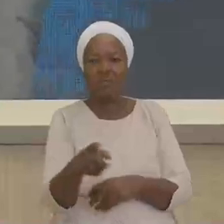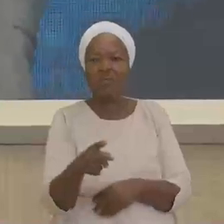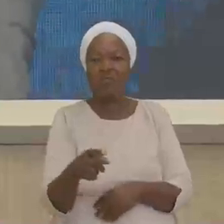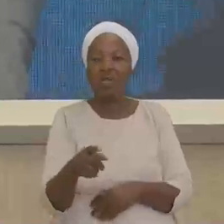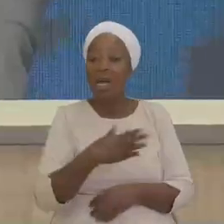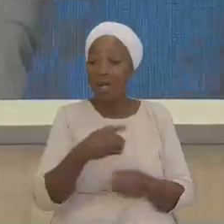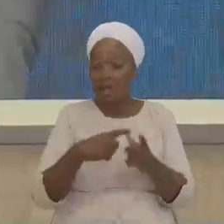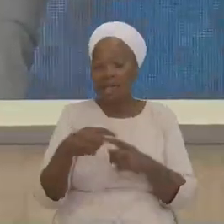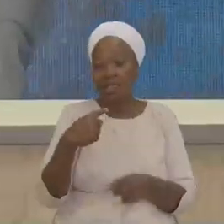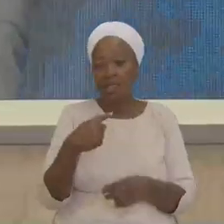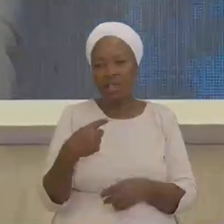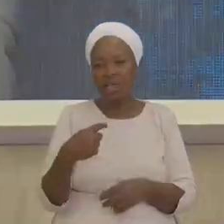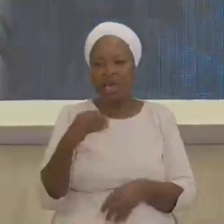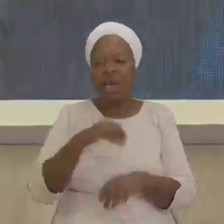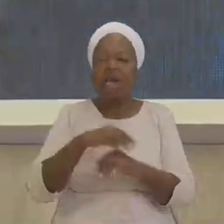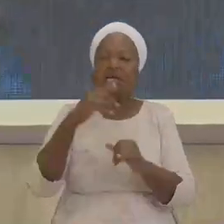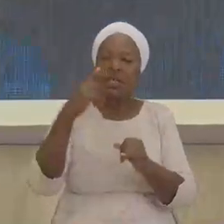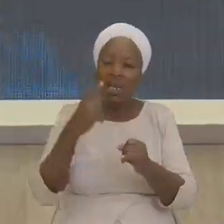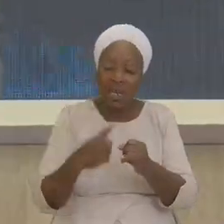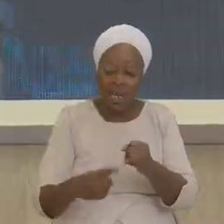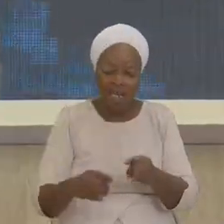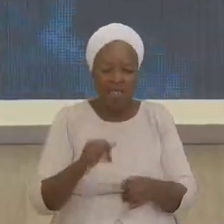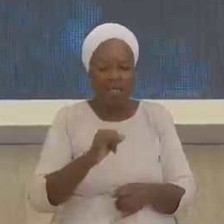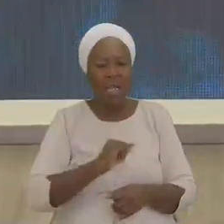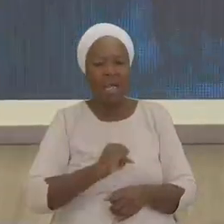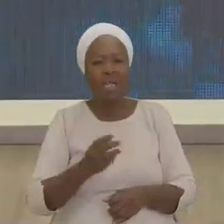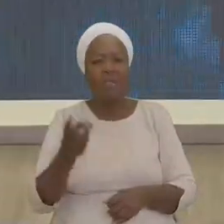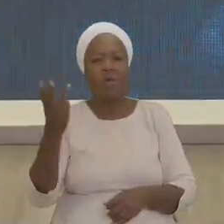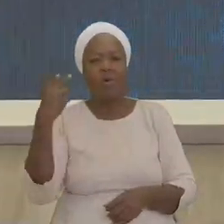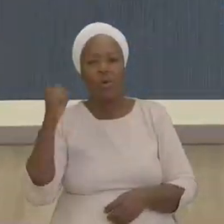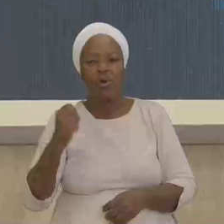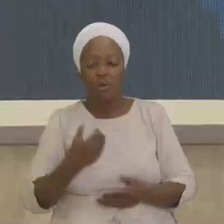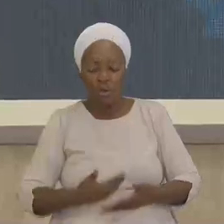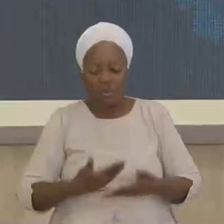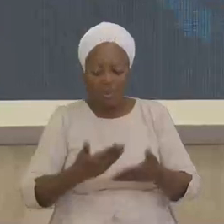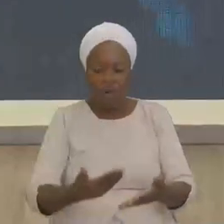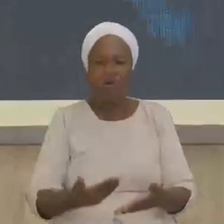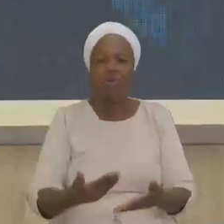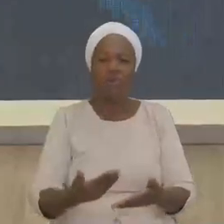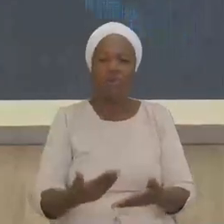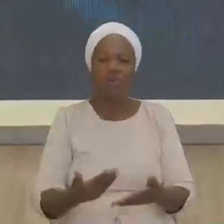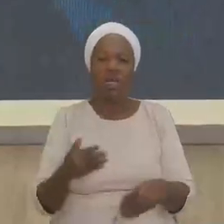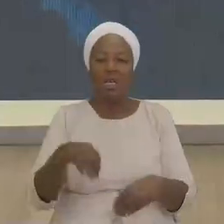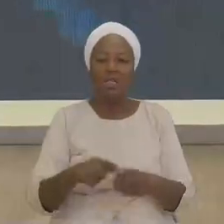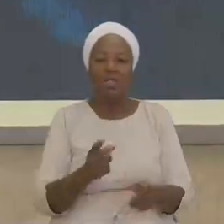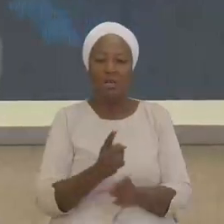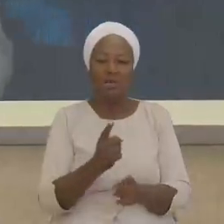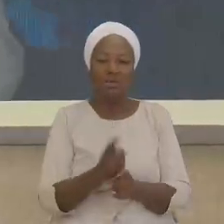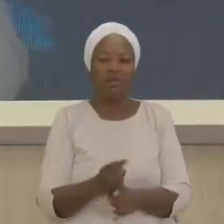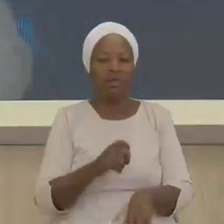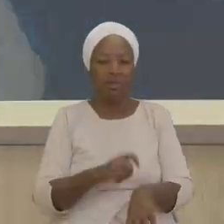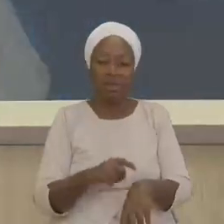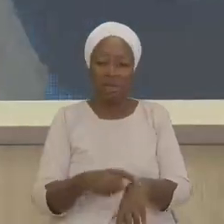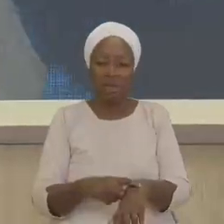allait sortir avec eux. Et il a dit, enfin, je suis